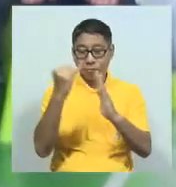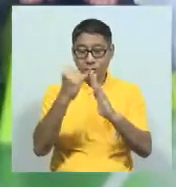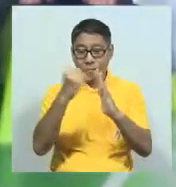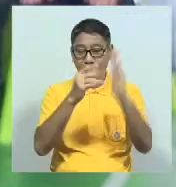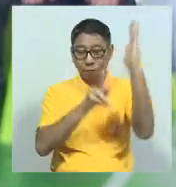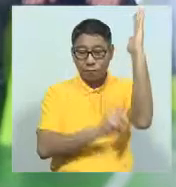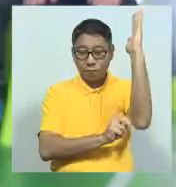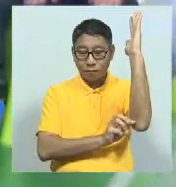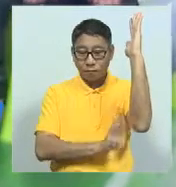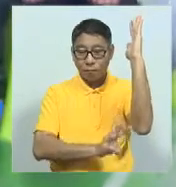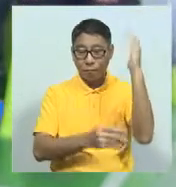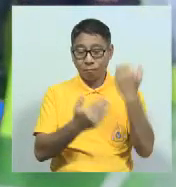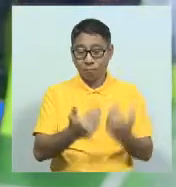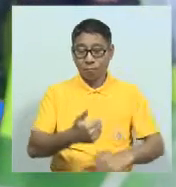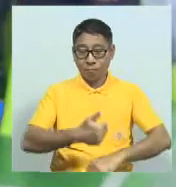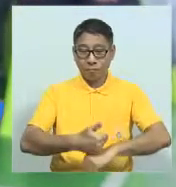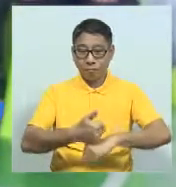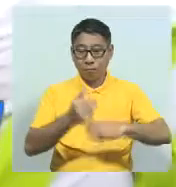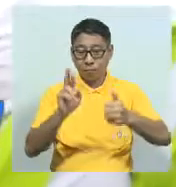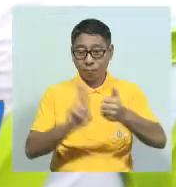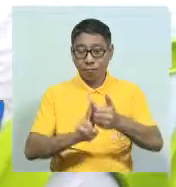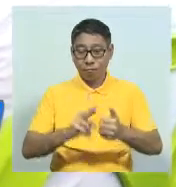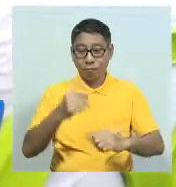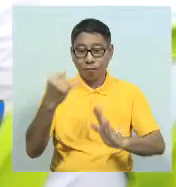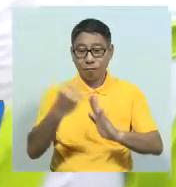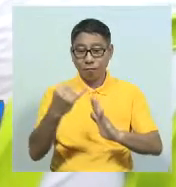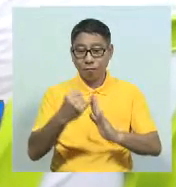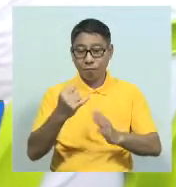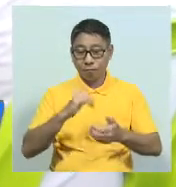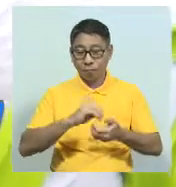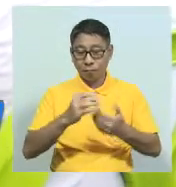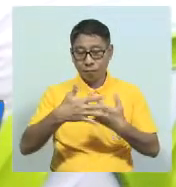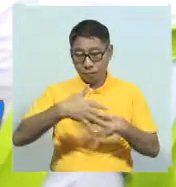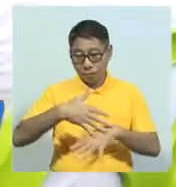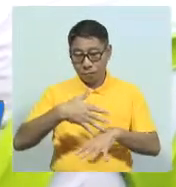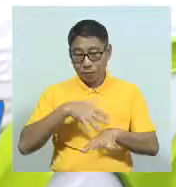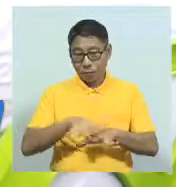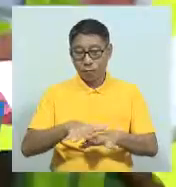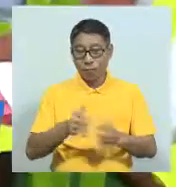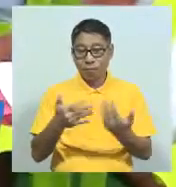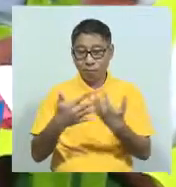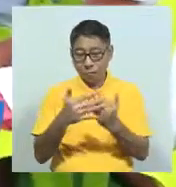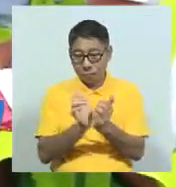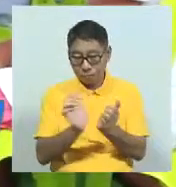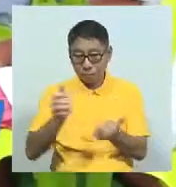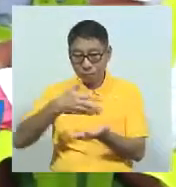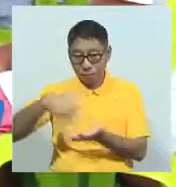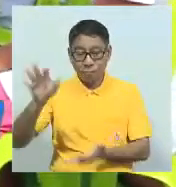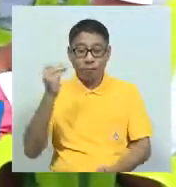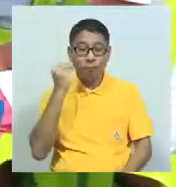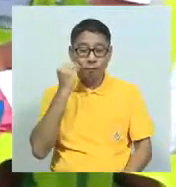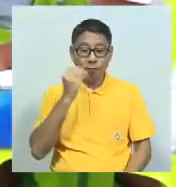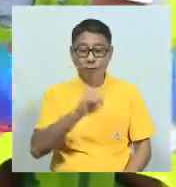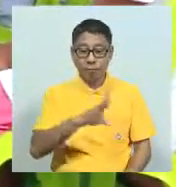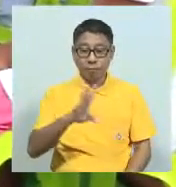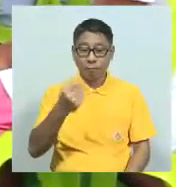าสนะครับนายธรรมรงคงวัดใหม่รองผู้ว่าราชการจังหวัดก็ร่วมปล่อยตัวผู้ต้องราชทัณฑ์ที่ได้รับพระราชทานอภัยโทษจ